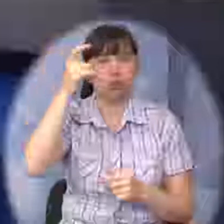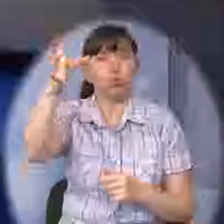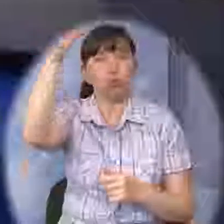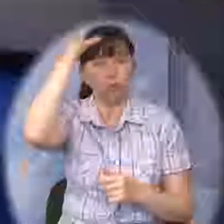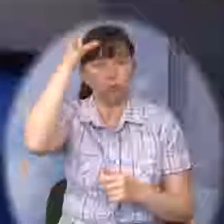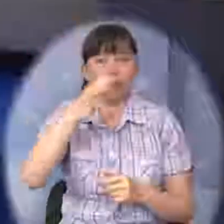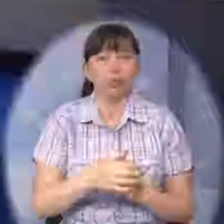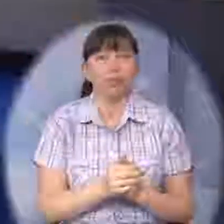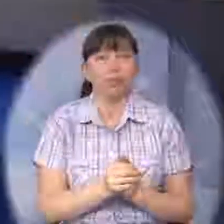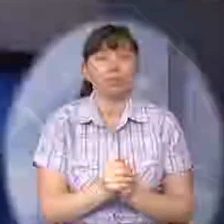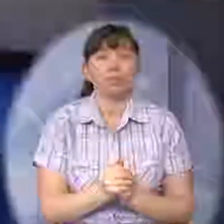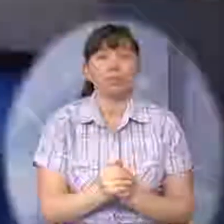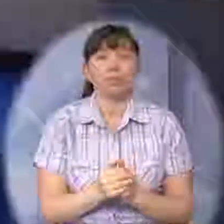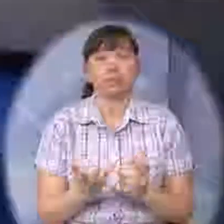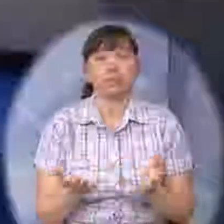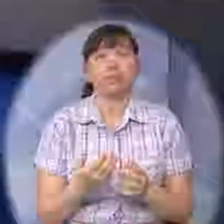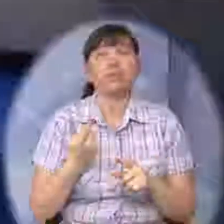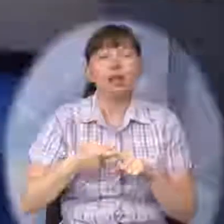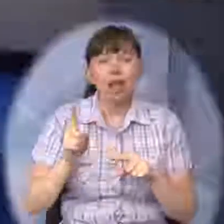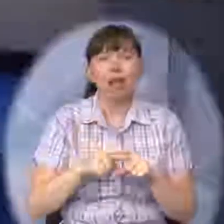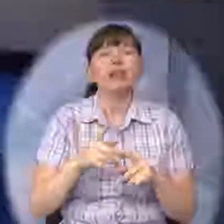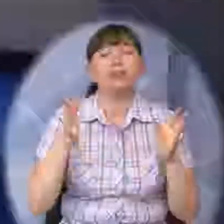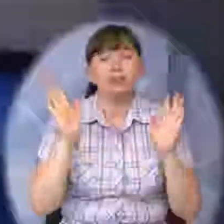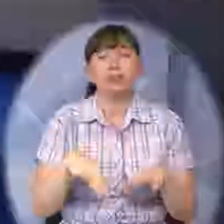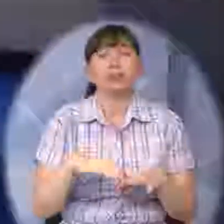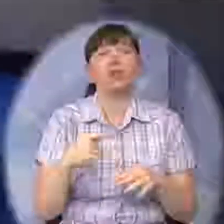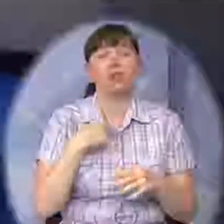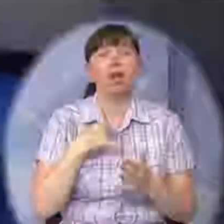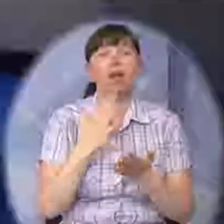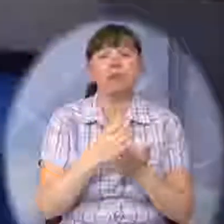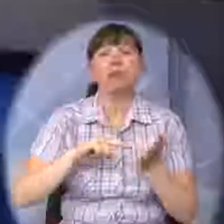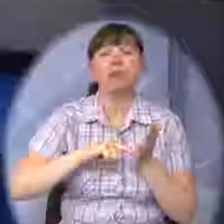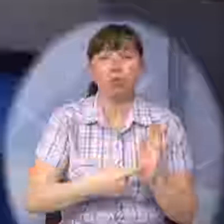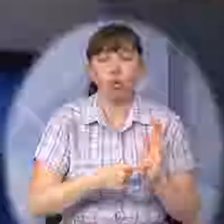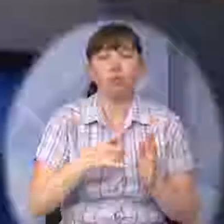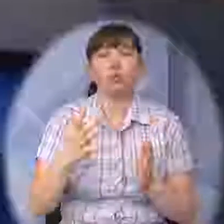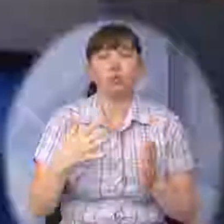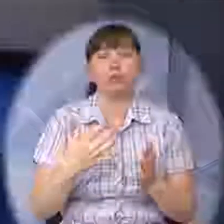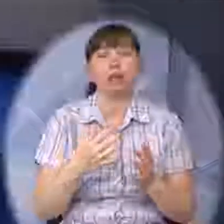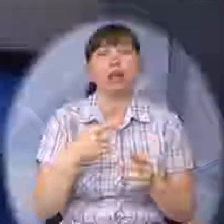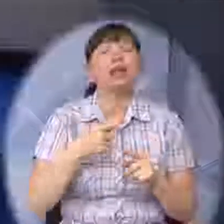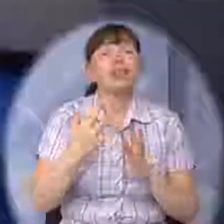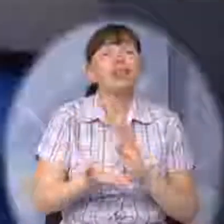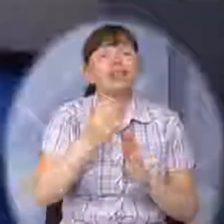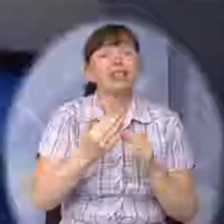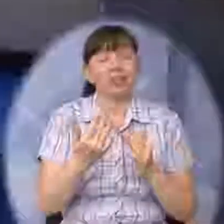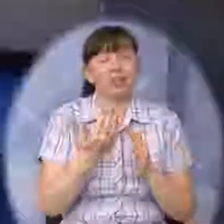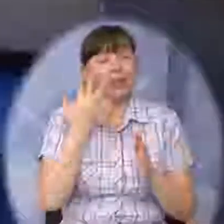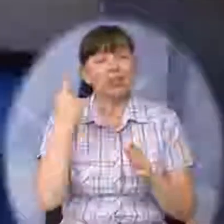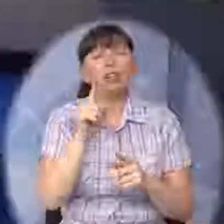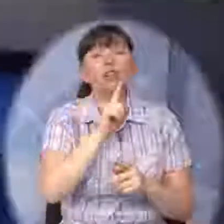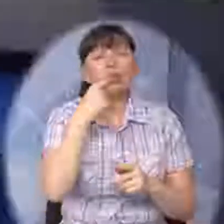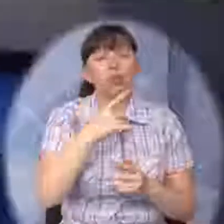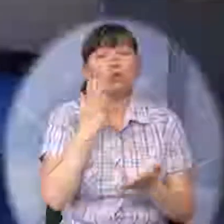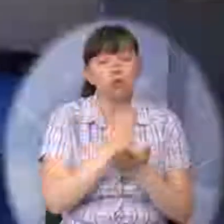vârsta vârstnicii, care ar trebui bătrânii. Deci noi acum avem scopul să aflăm. Bine meritat. Da, așa deci, dincolo de ceea ce ne-a spus